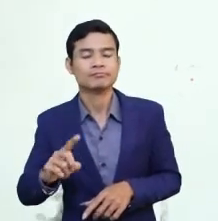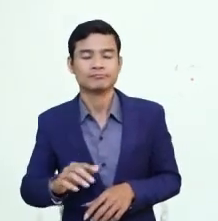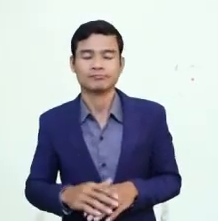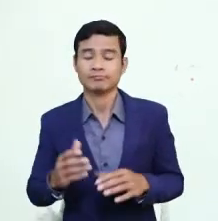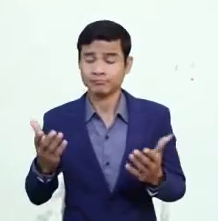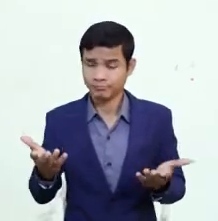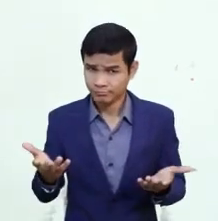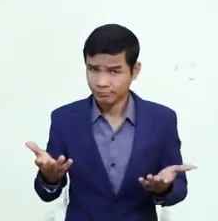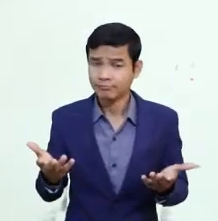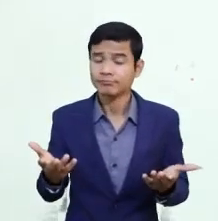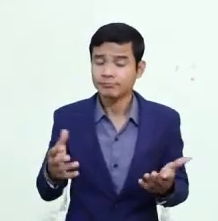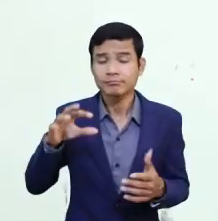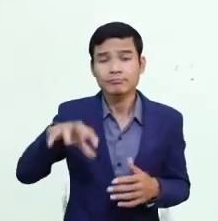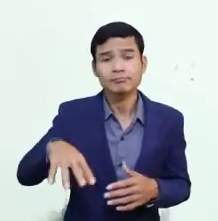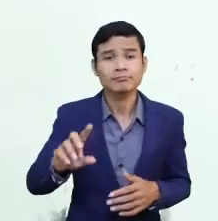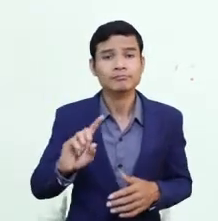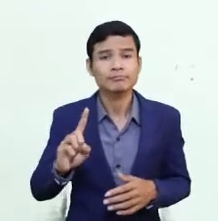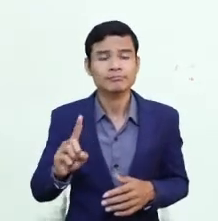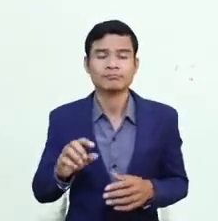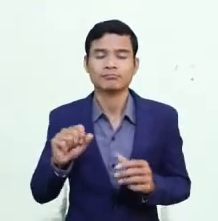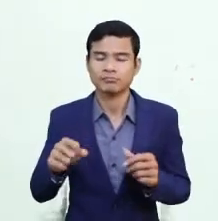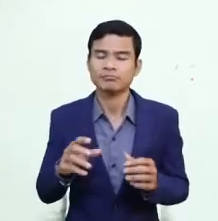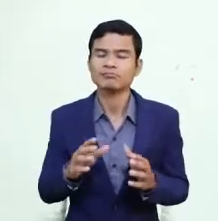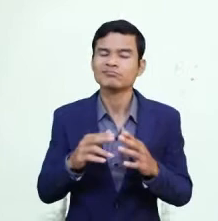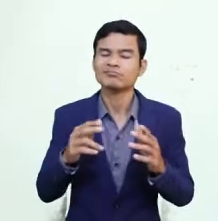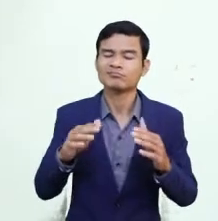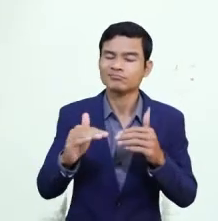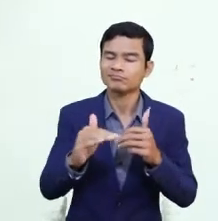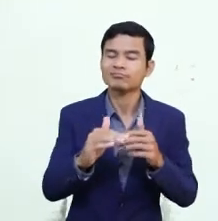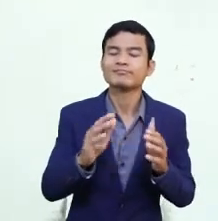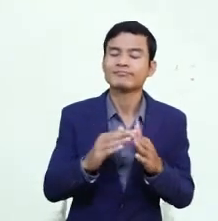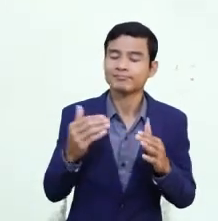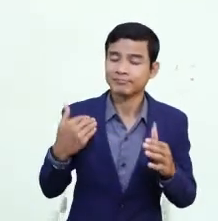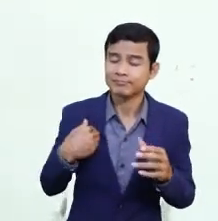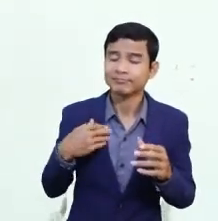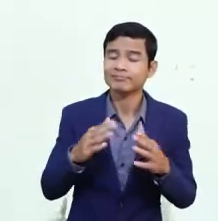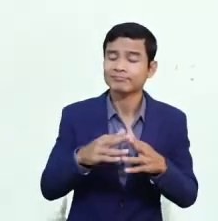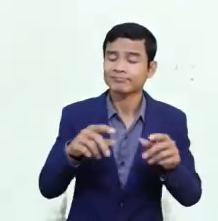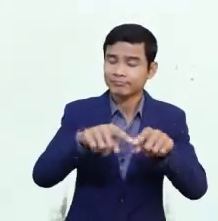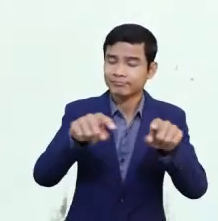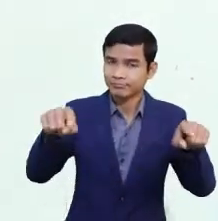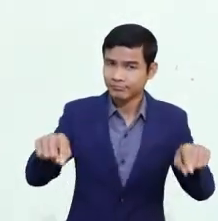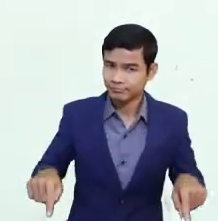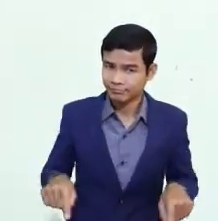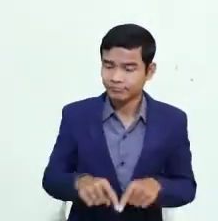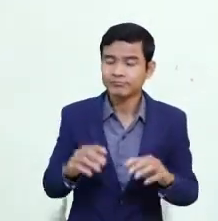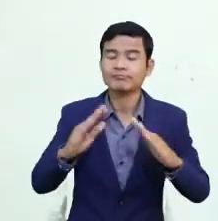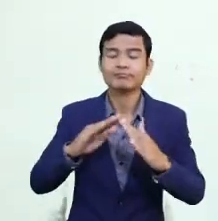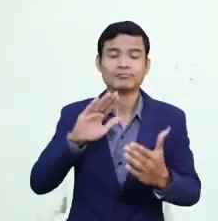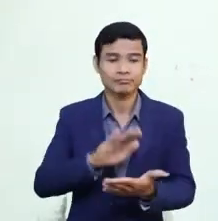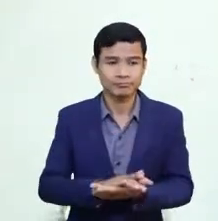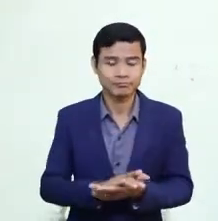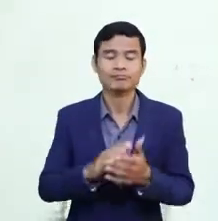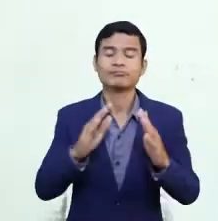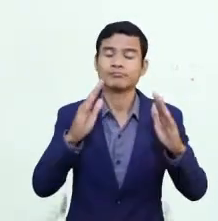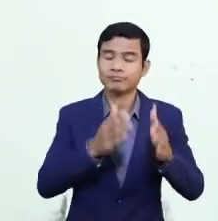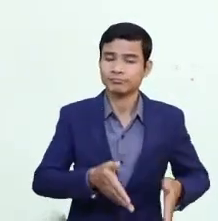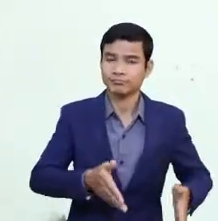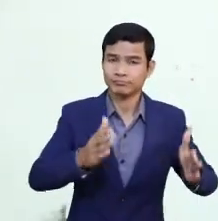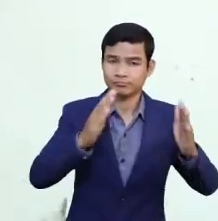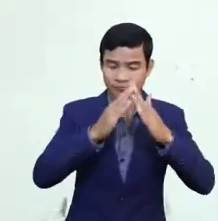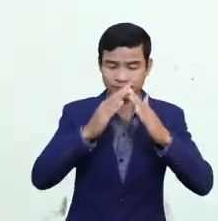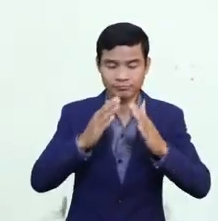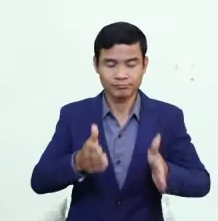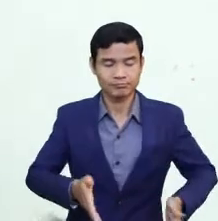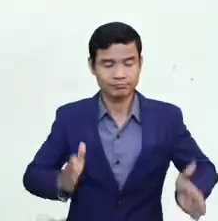cha bộ cơ tặng ông ấy công phong tên nơi không tì thiê xá xà la cha hay nơi không ạ kia này mùi cứ ban bạc thuy cha cực bẩn tục